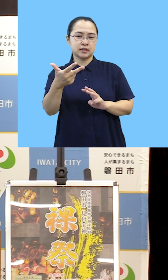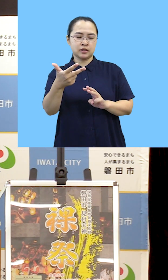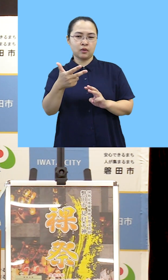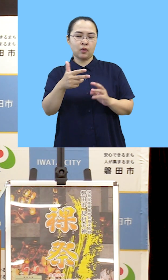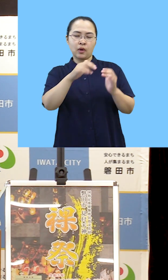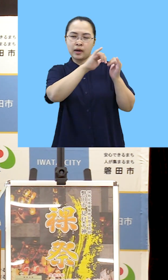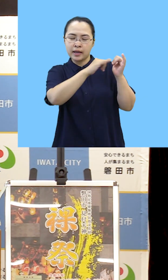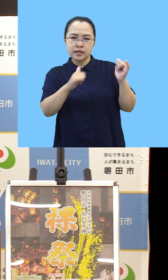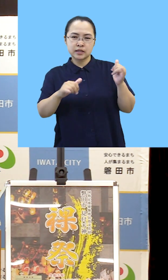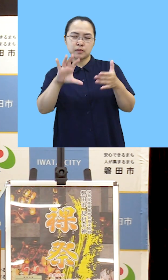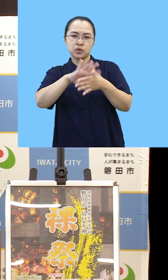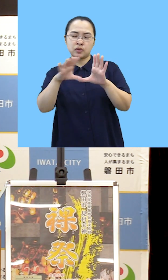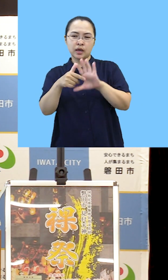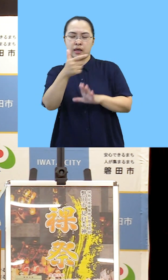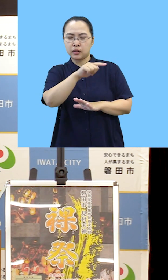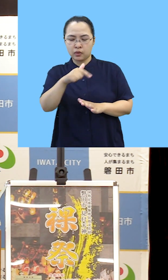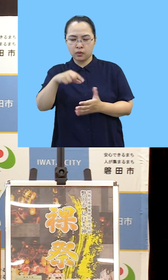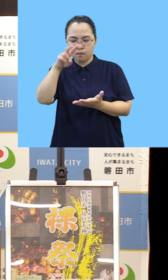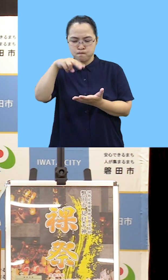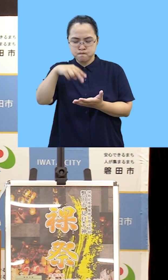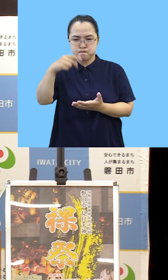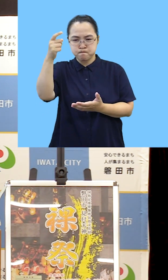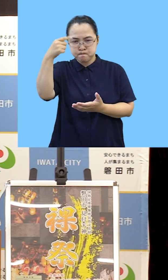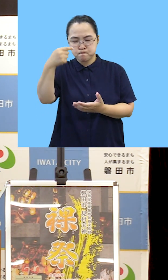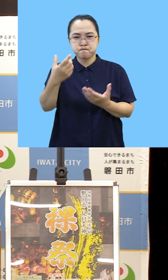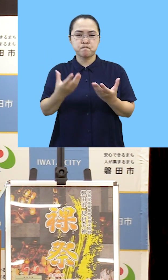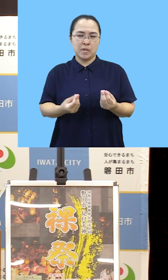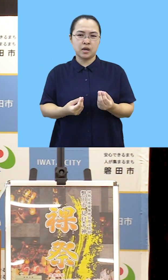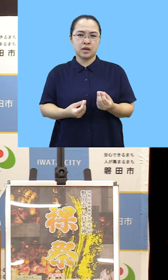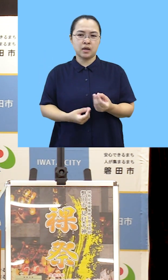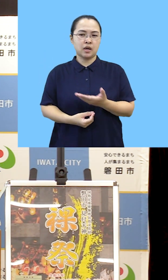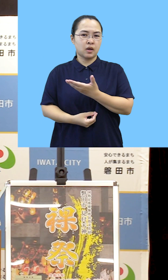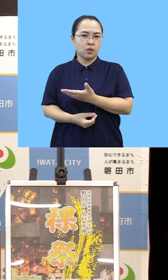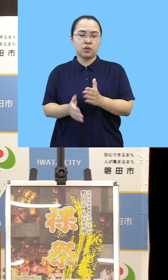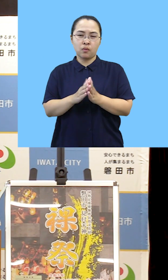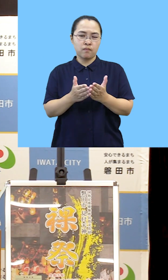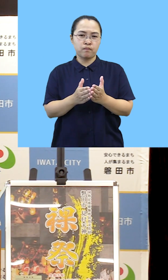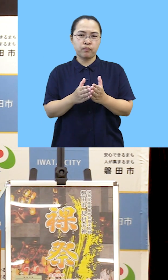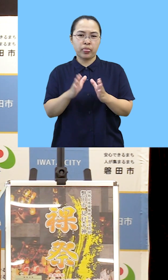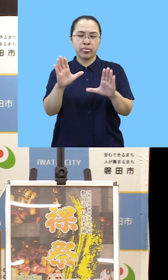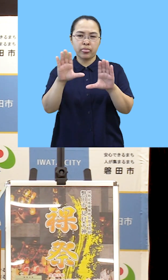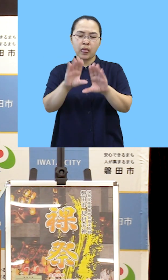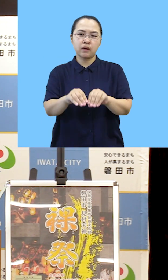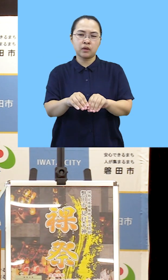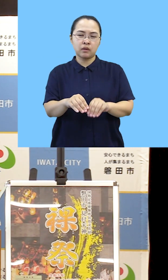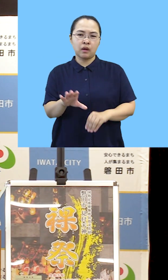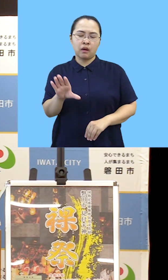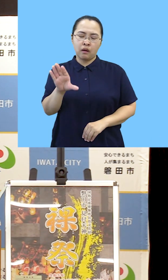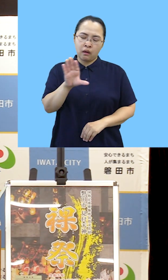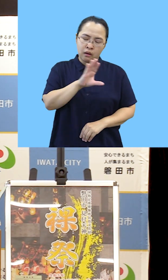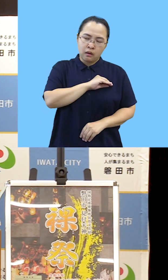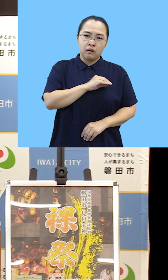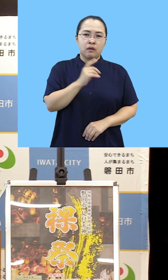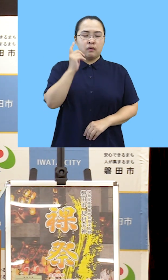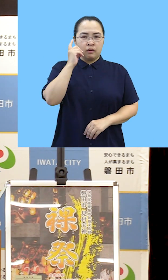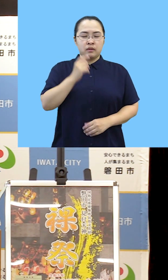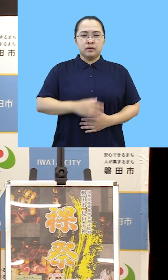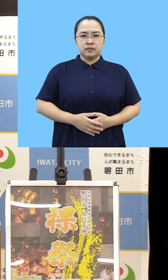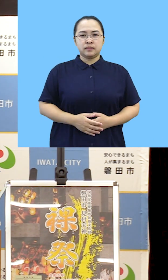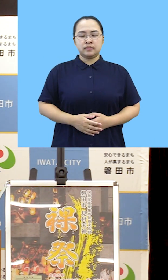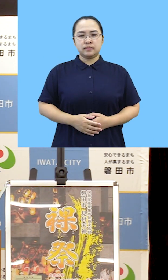歴史や文化について学んできたものですから、この雑誌がフリーペーパーがなくなるということを非常に寂しく感じているところであります